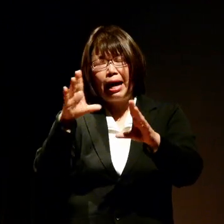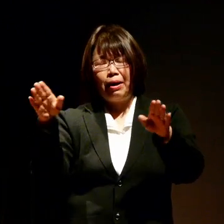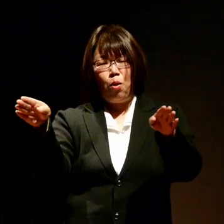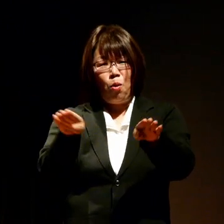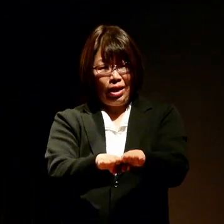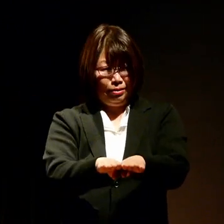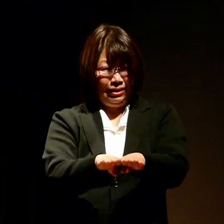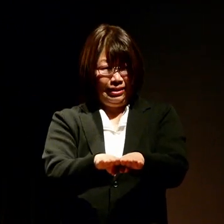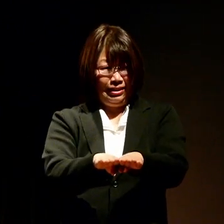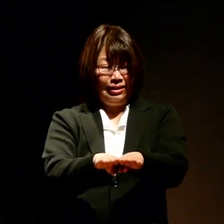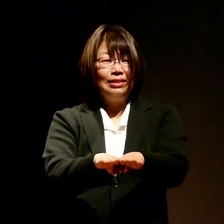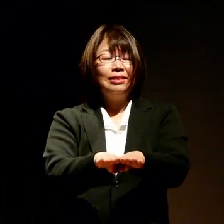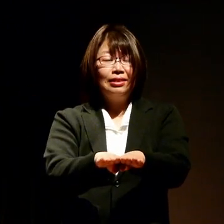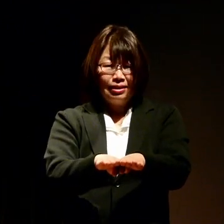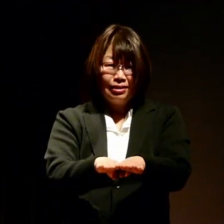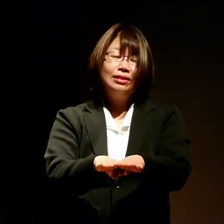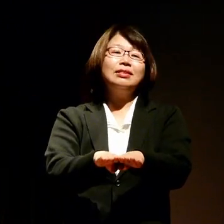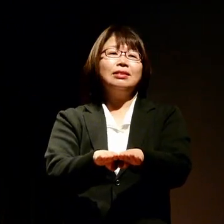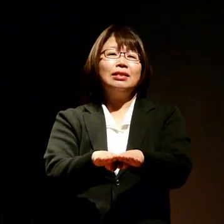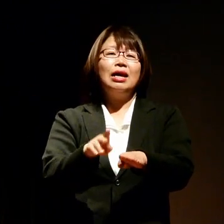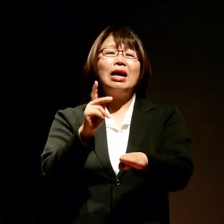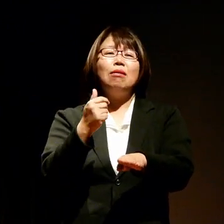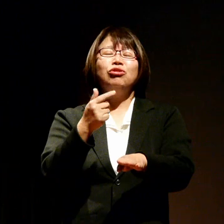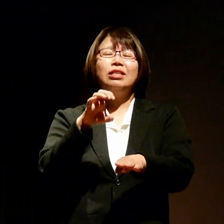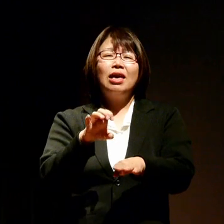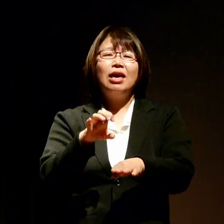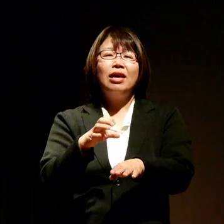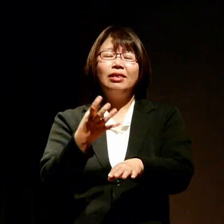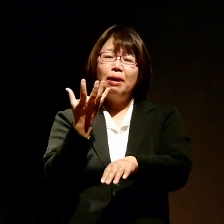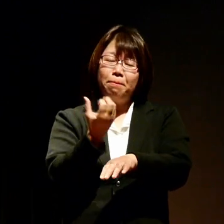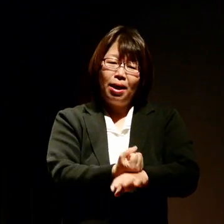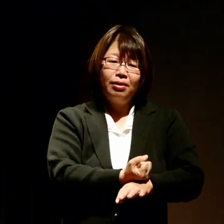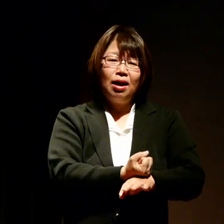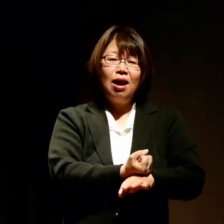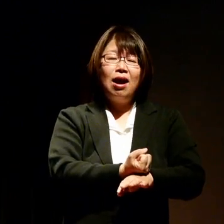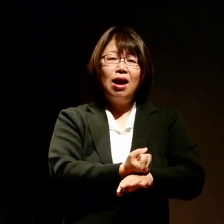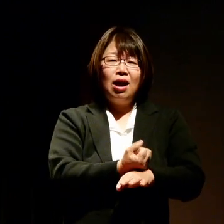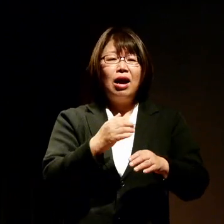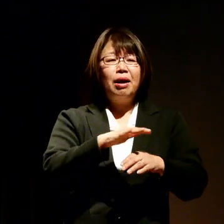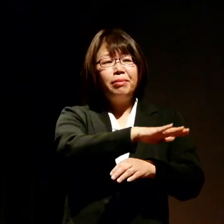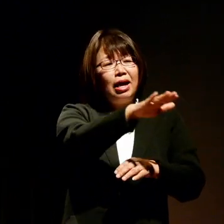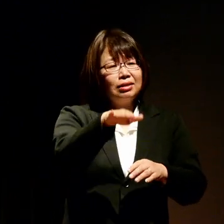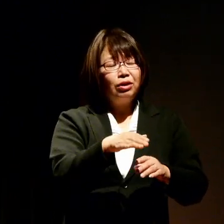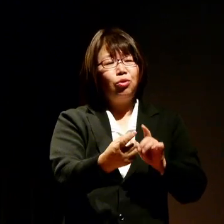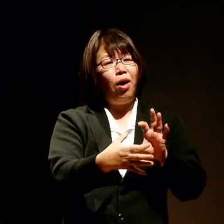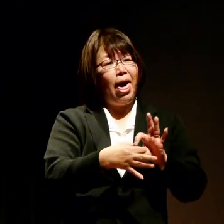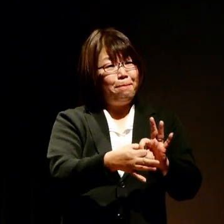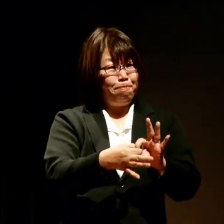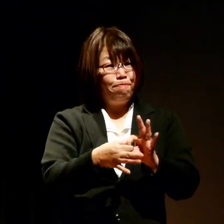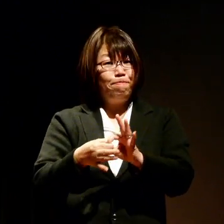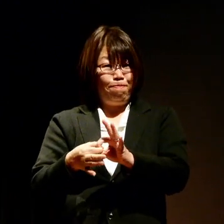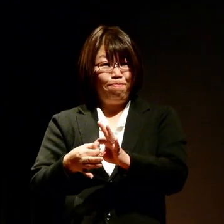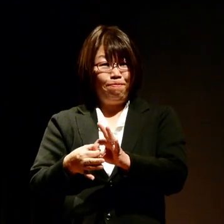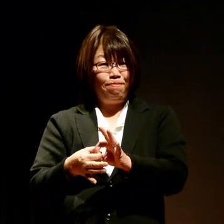みになりました。カムリエで得たそういった方たちのご縁、終わら